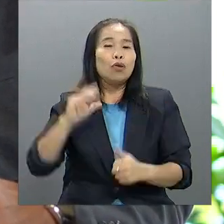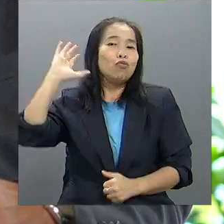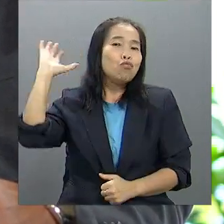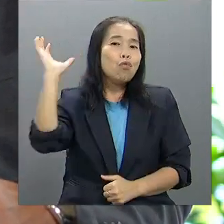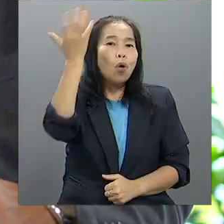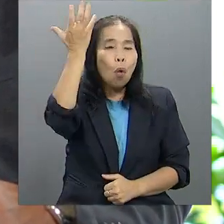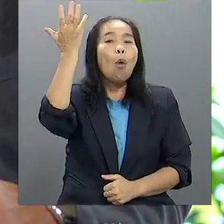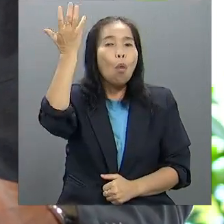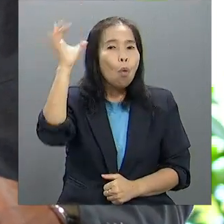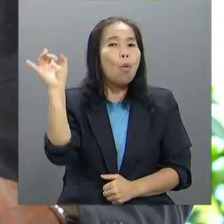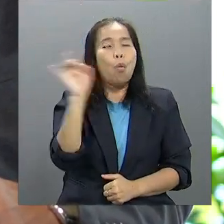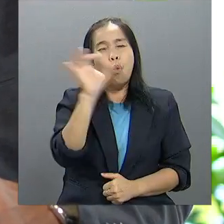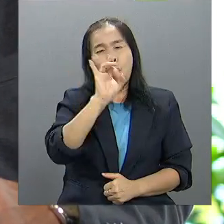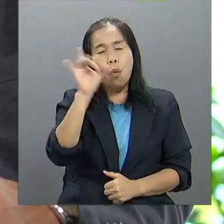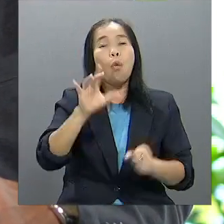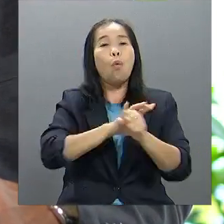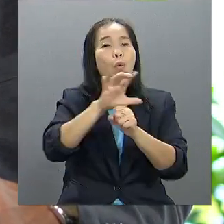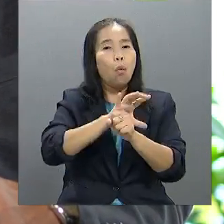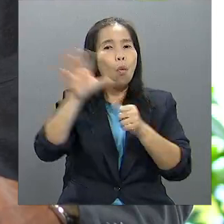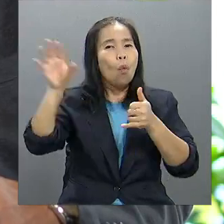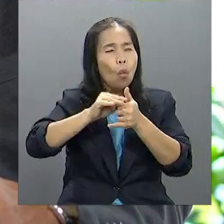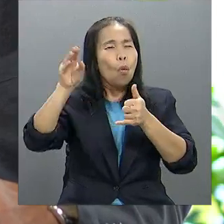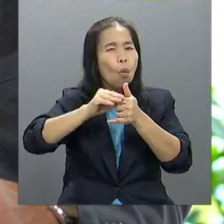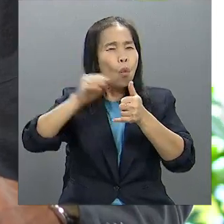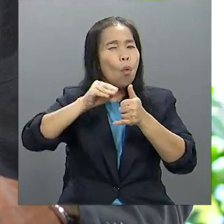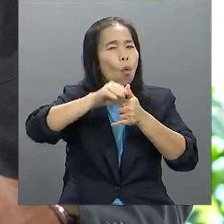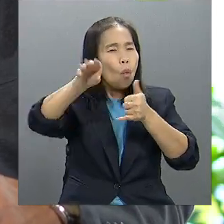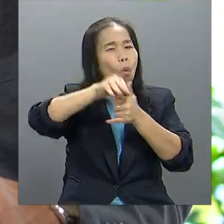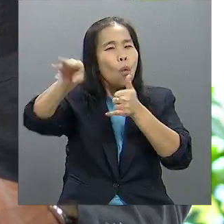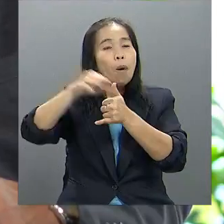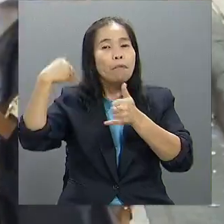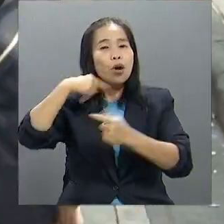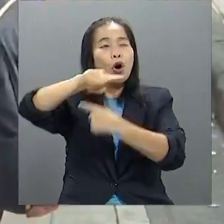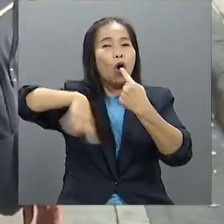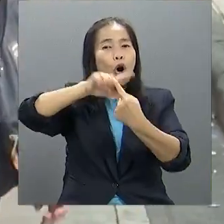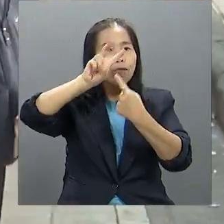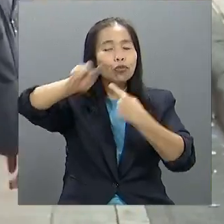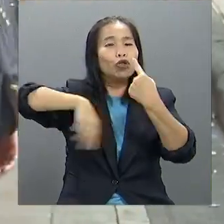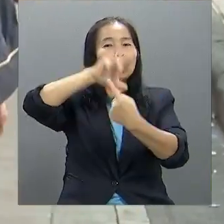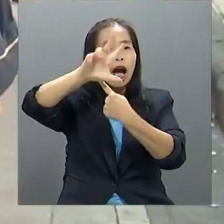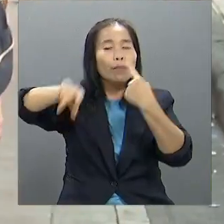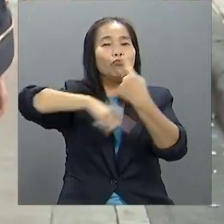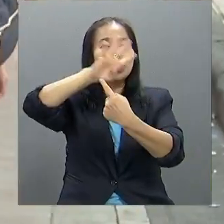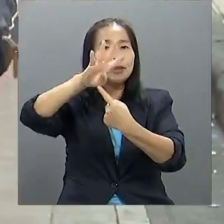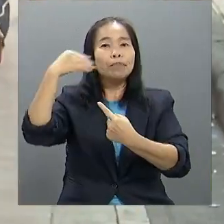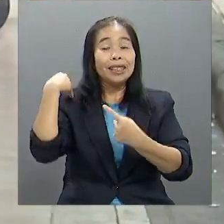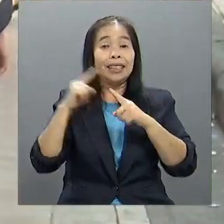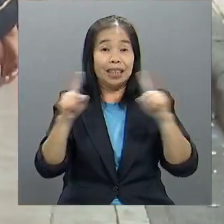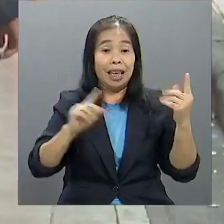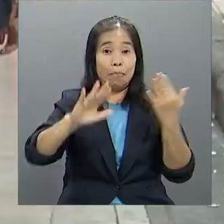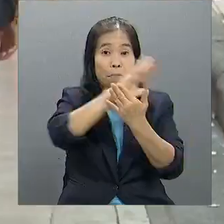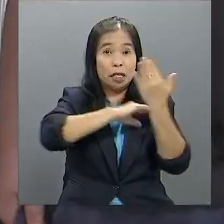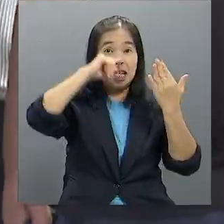มันไม่จบระลอกเดียวมันจะมีระลอก2ระลอก3ระลอก4สำหรับประเทศไทยเองผู้เชี่ยวชา